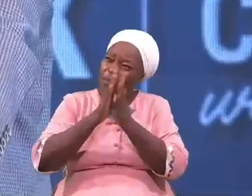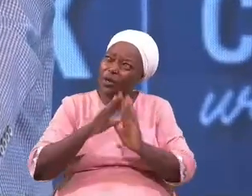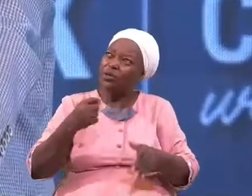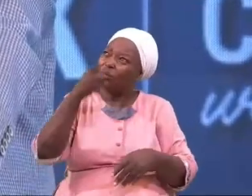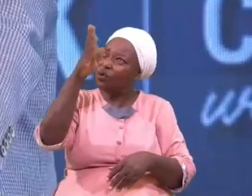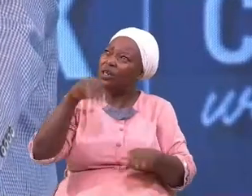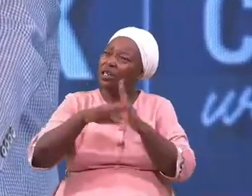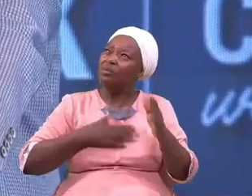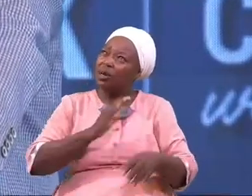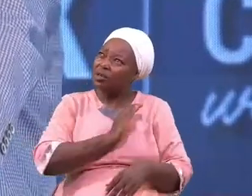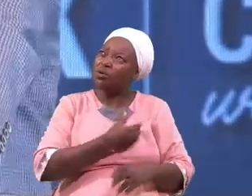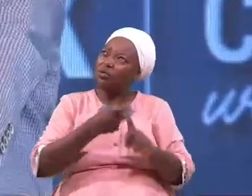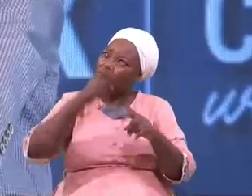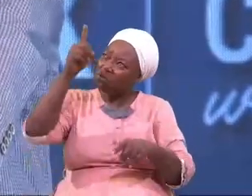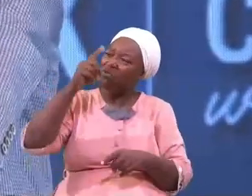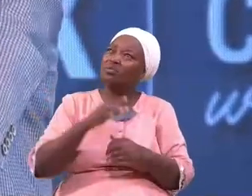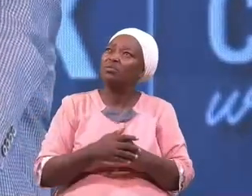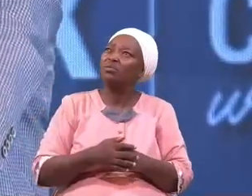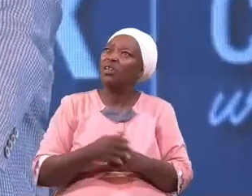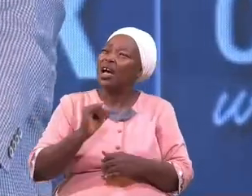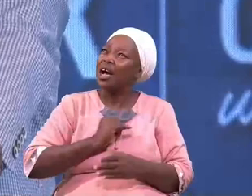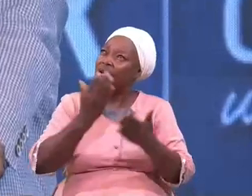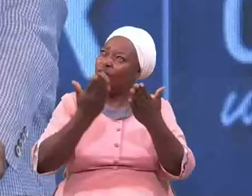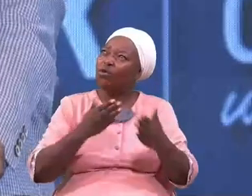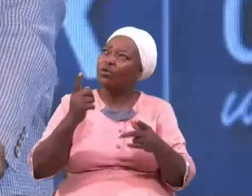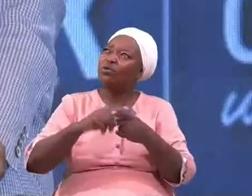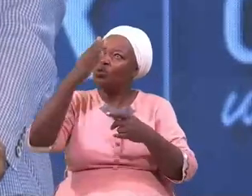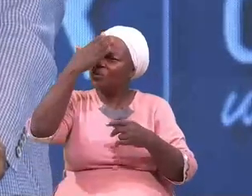Je veux la paix de Dieu dans mon âme.